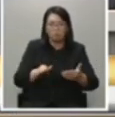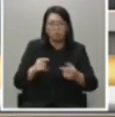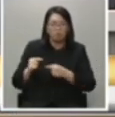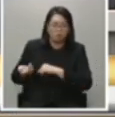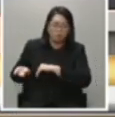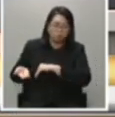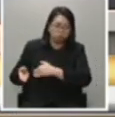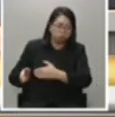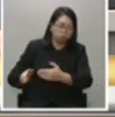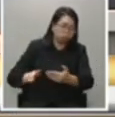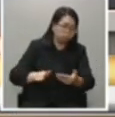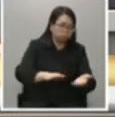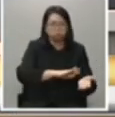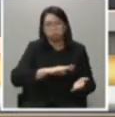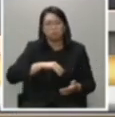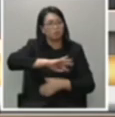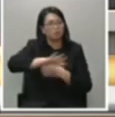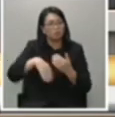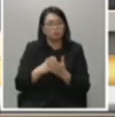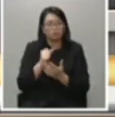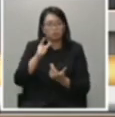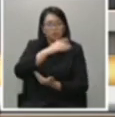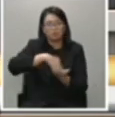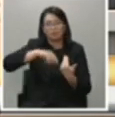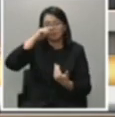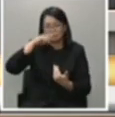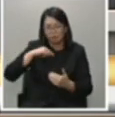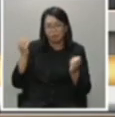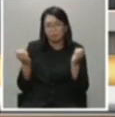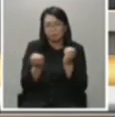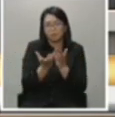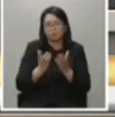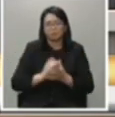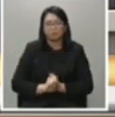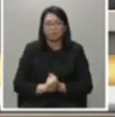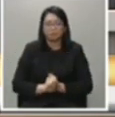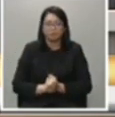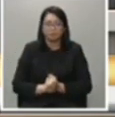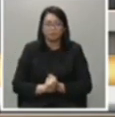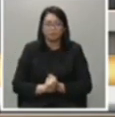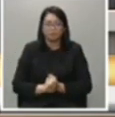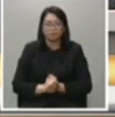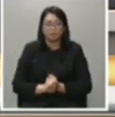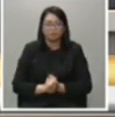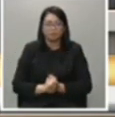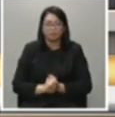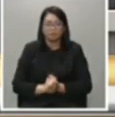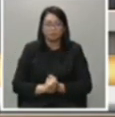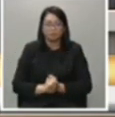เติมสภาวะการส่งออกและเศรษฐกิจไทยที่กำลังร่อแร่ในตอนนี้